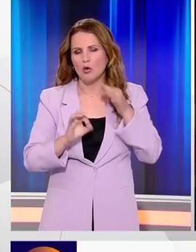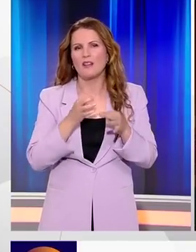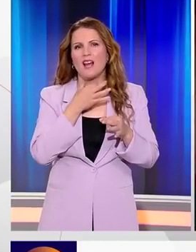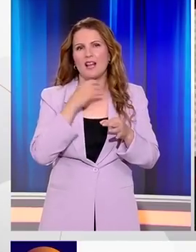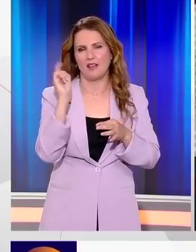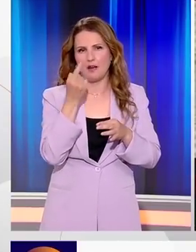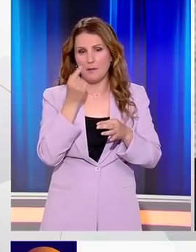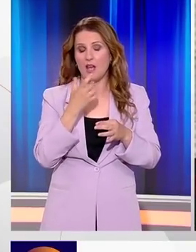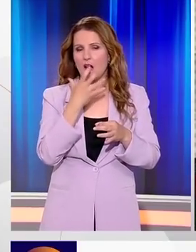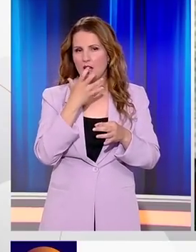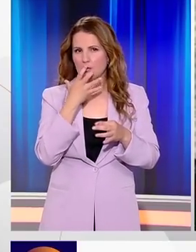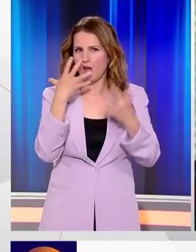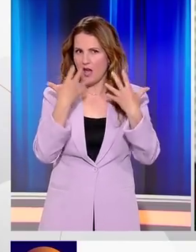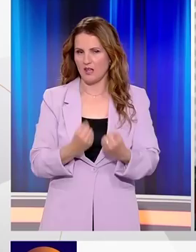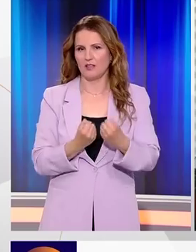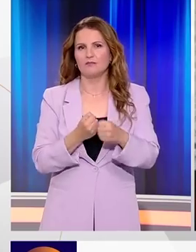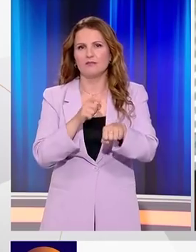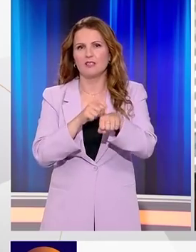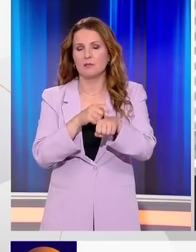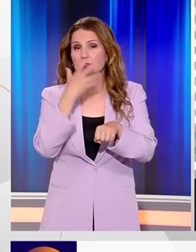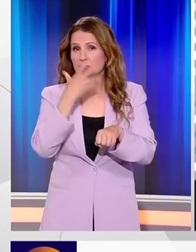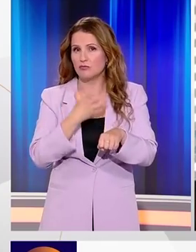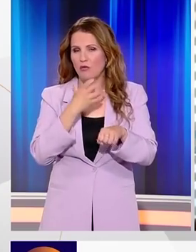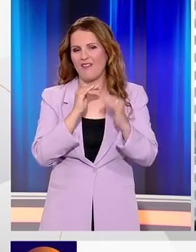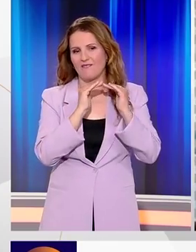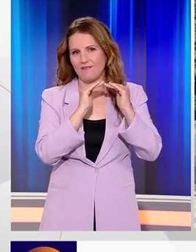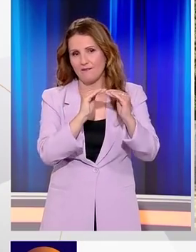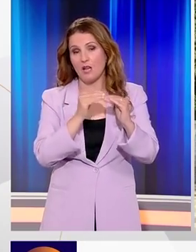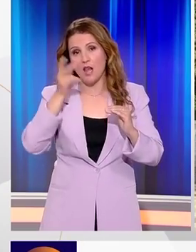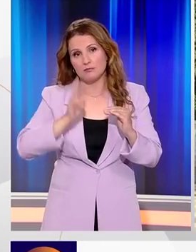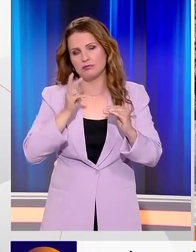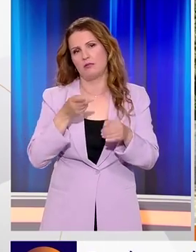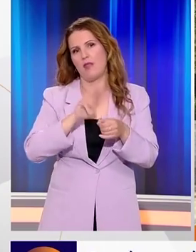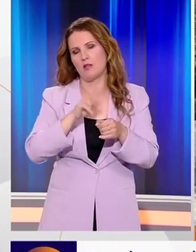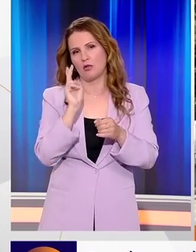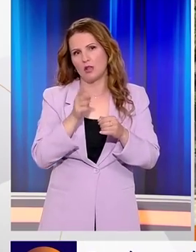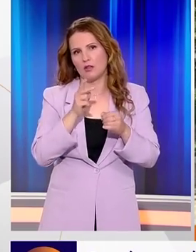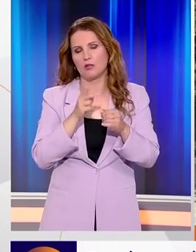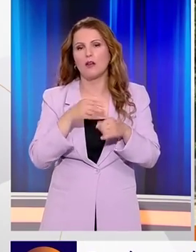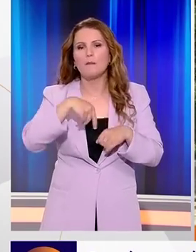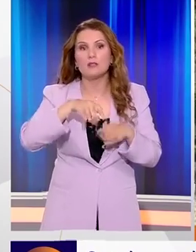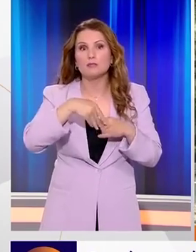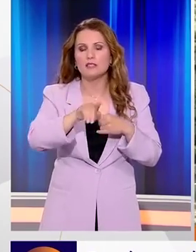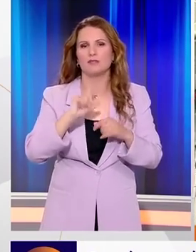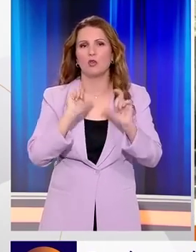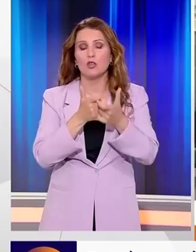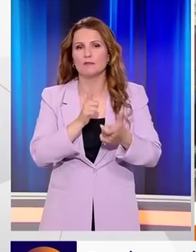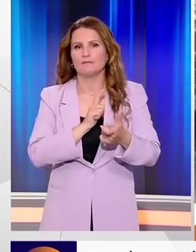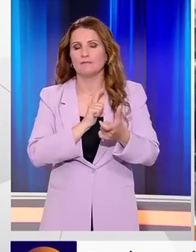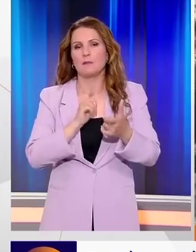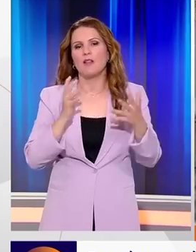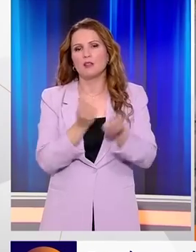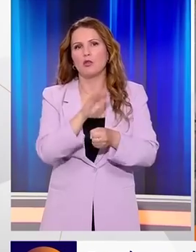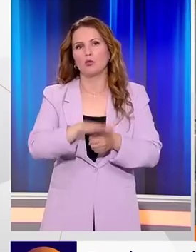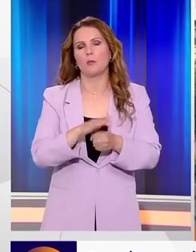μηχανική υποστήριξη αναπνοής. Η κατάστασή του παραμένει σταθερή, αλλά κρίσιμη. Οι επόμενες μέρες θα είναι ένας γολγοθάς για την οικογένεια που